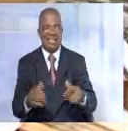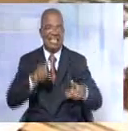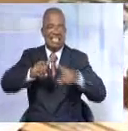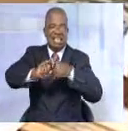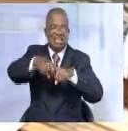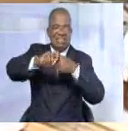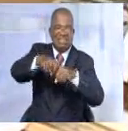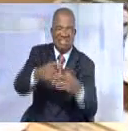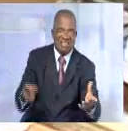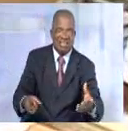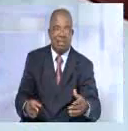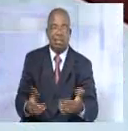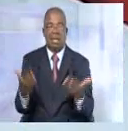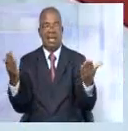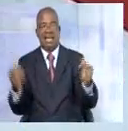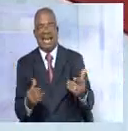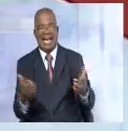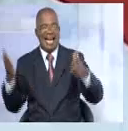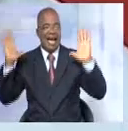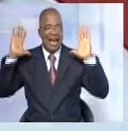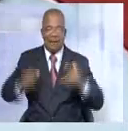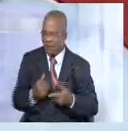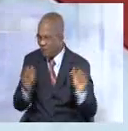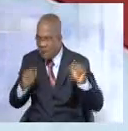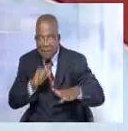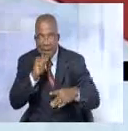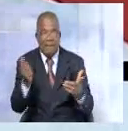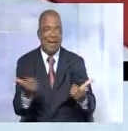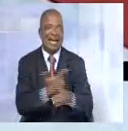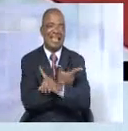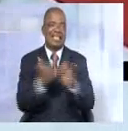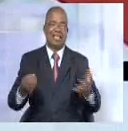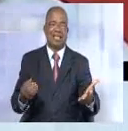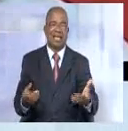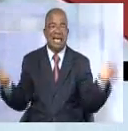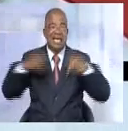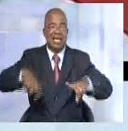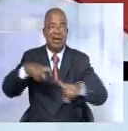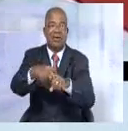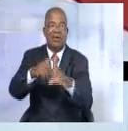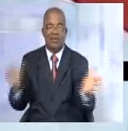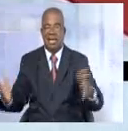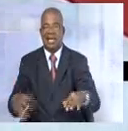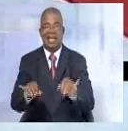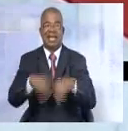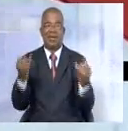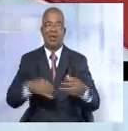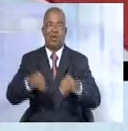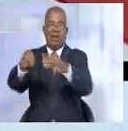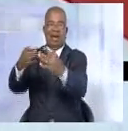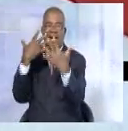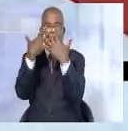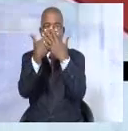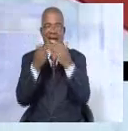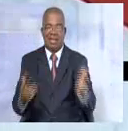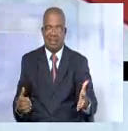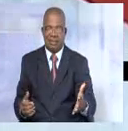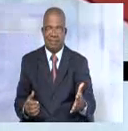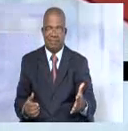la profession. Tout récemment, on parle d'amnistie, on parle de grâce présidentielle, mais où est-ce qu'on met la liberté de la